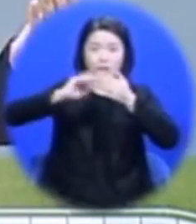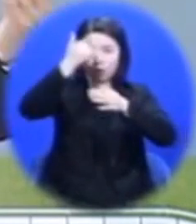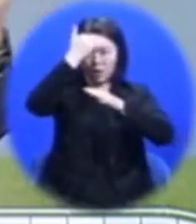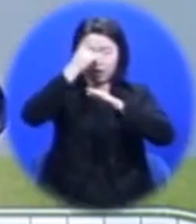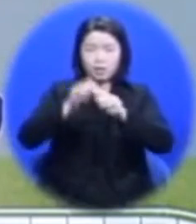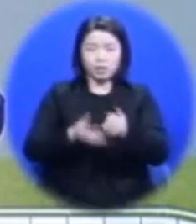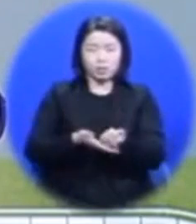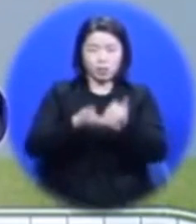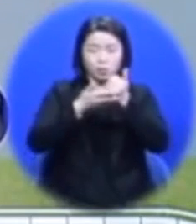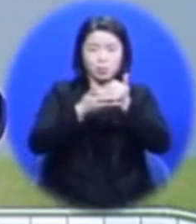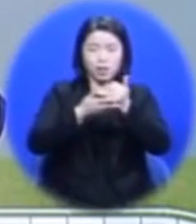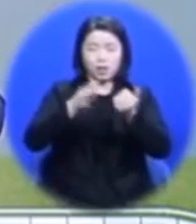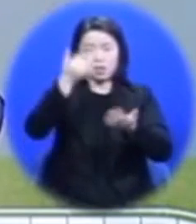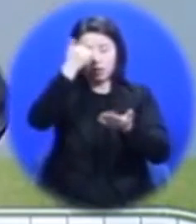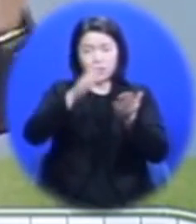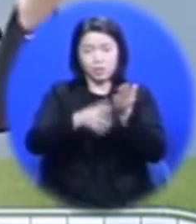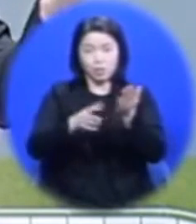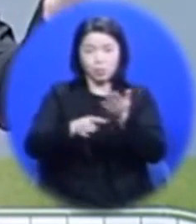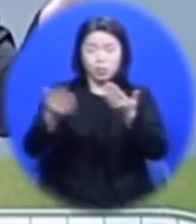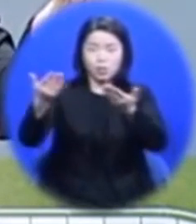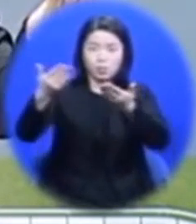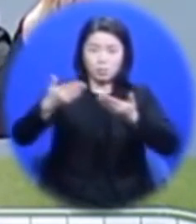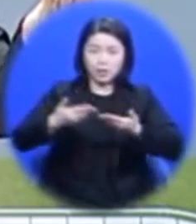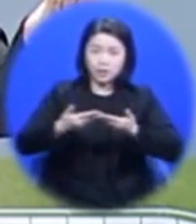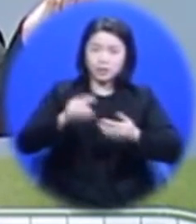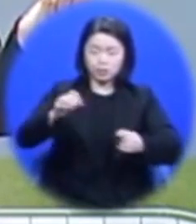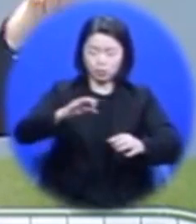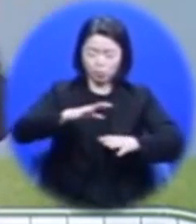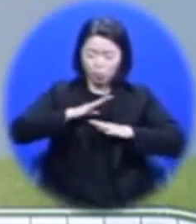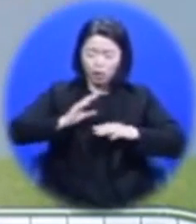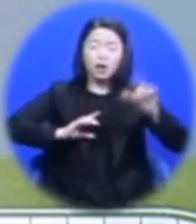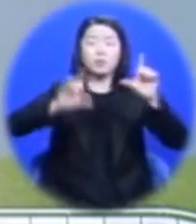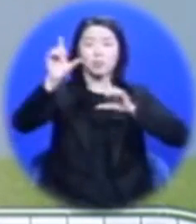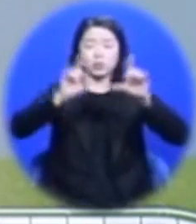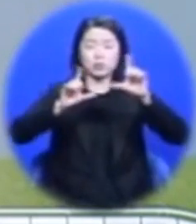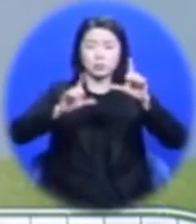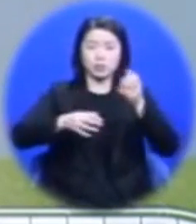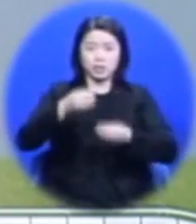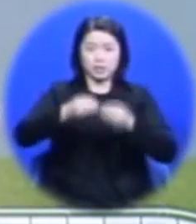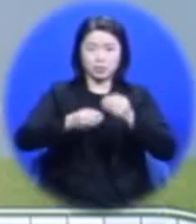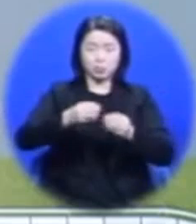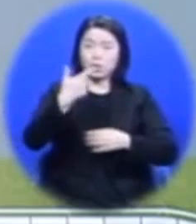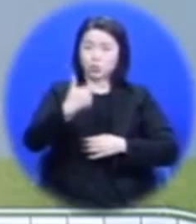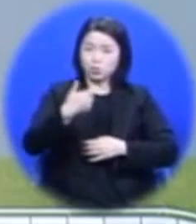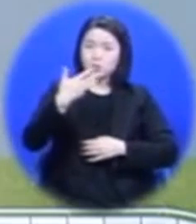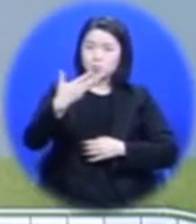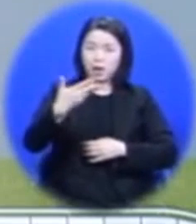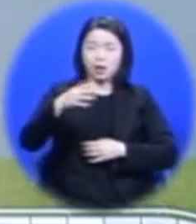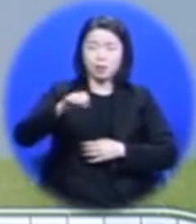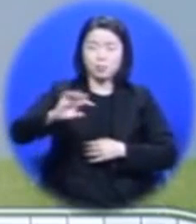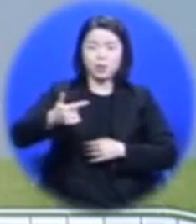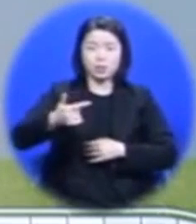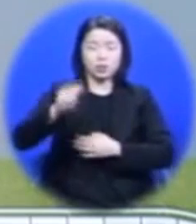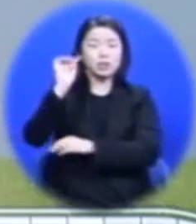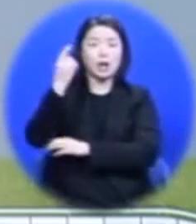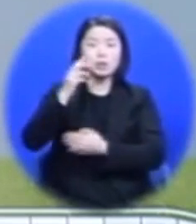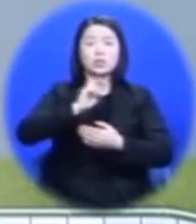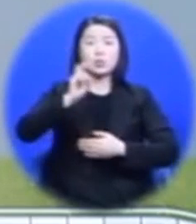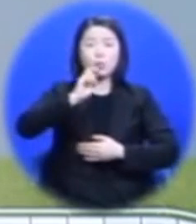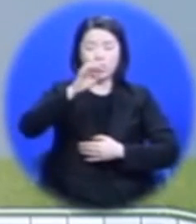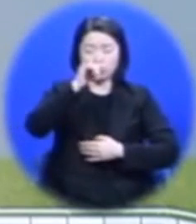그리고 예물을 받으시는 그 놀라운 장면을 시편 68편에서 그가 노래하고